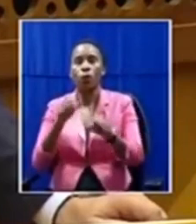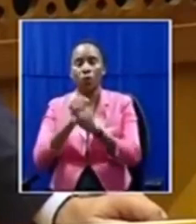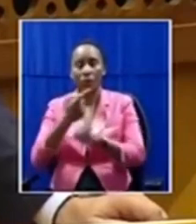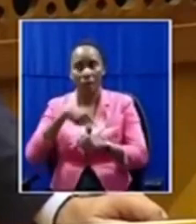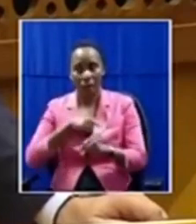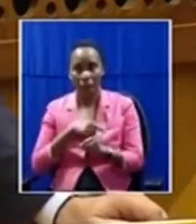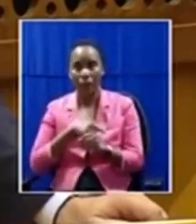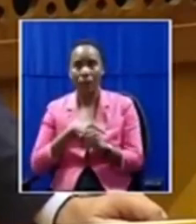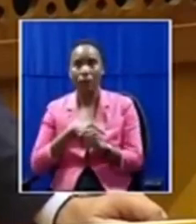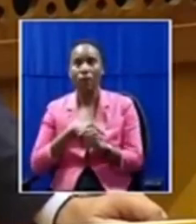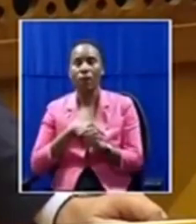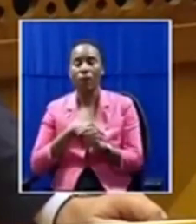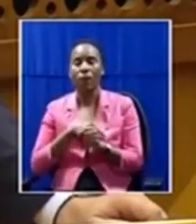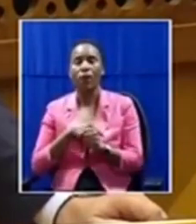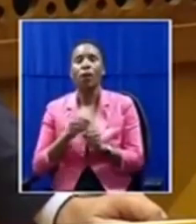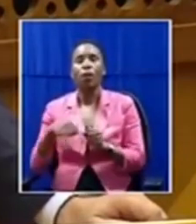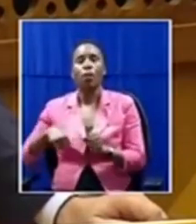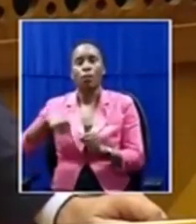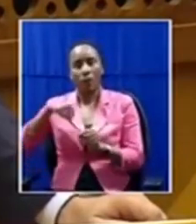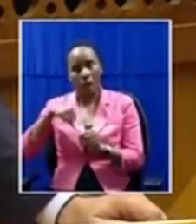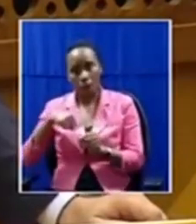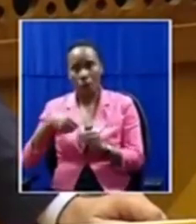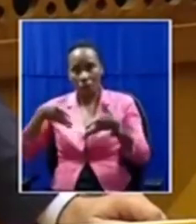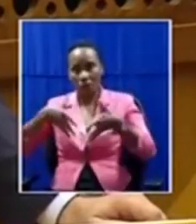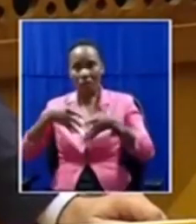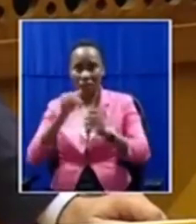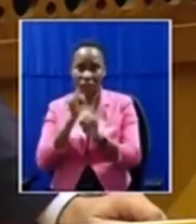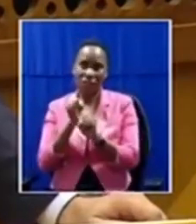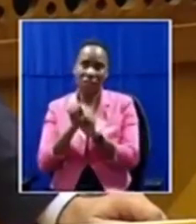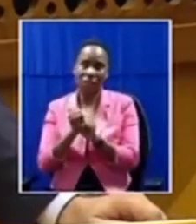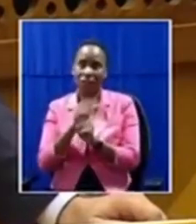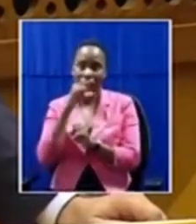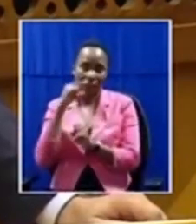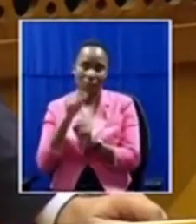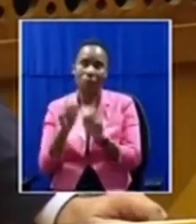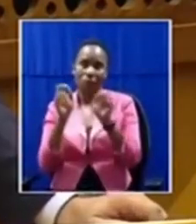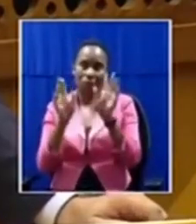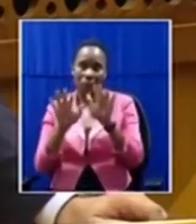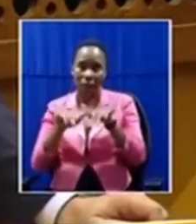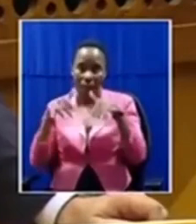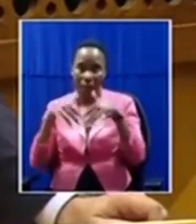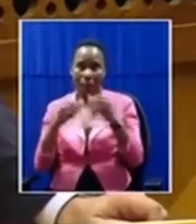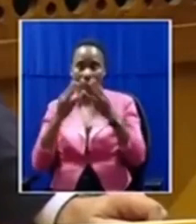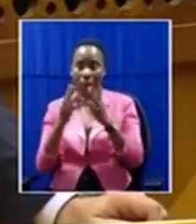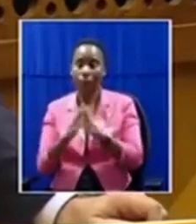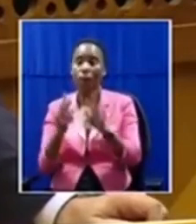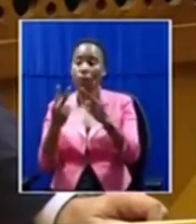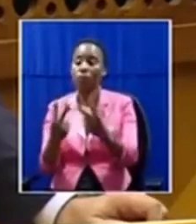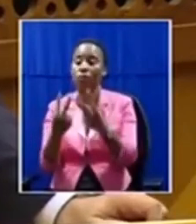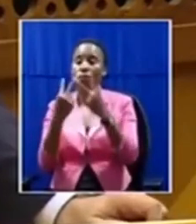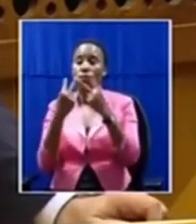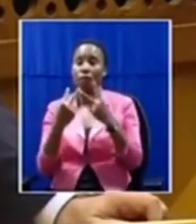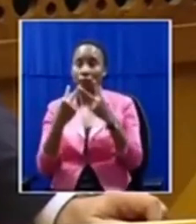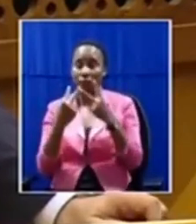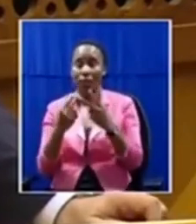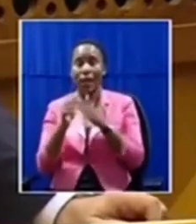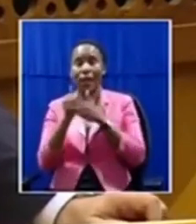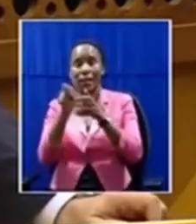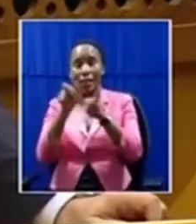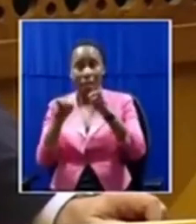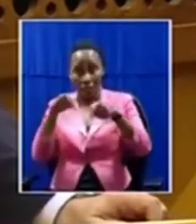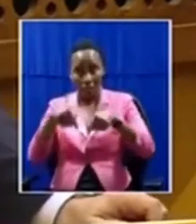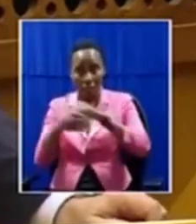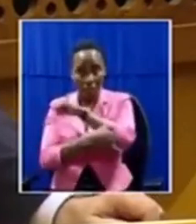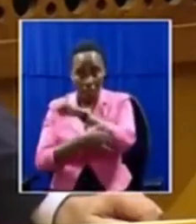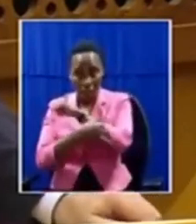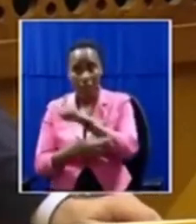bowe, maar dit is beleid waarmee ek saamstem. Met meer as dubbel die hoeveelheid sedels in parlement, hoop ek hulle sal meer hooi op